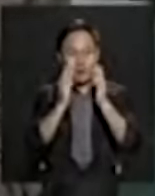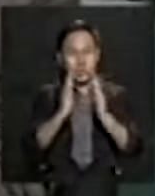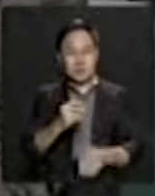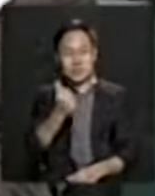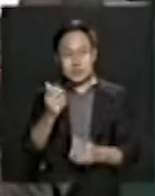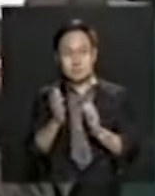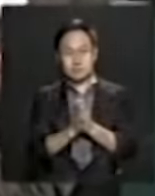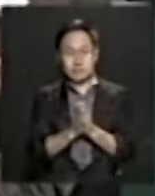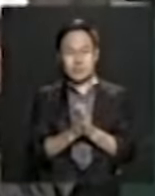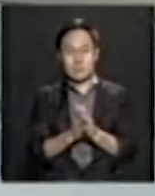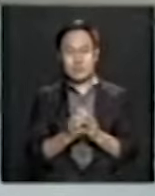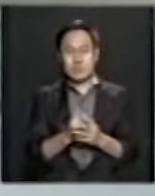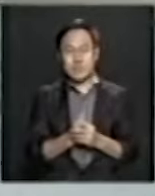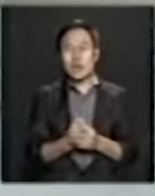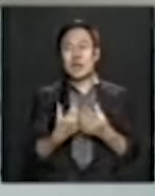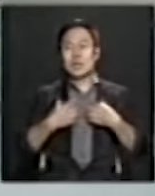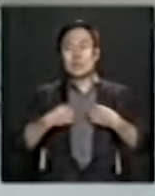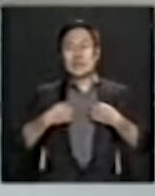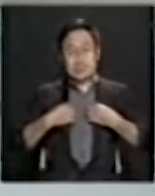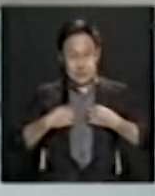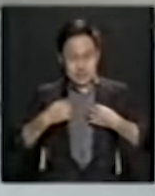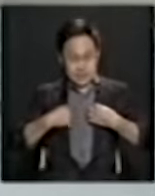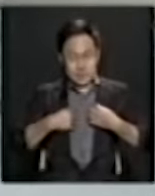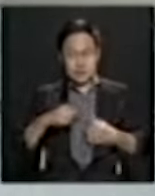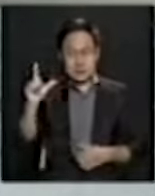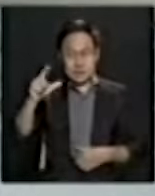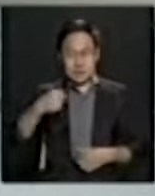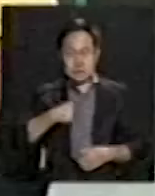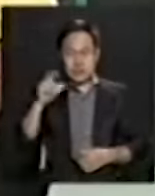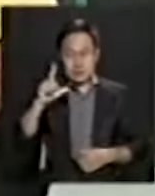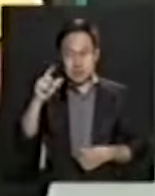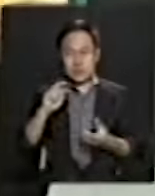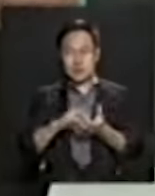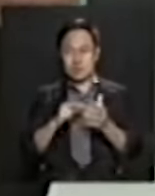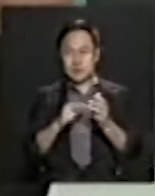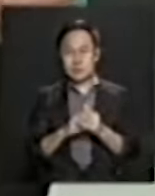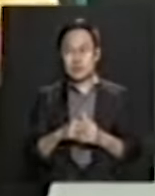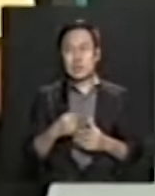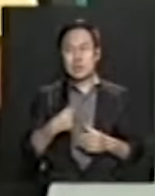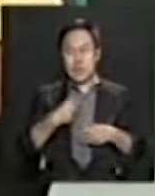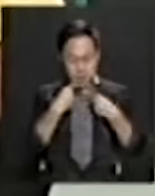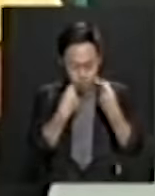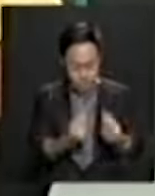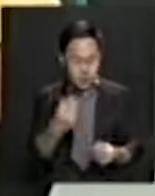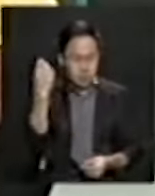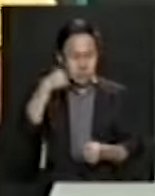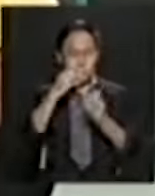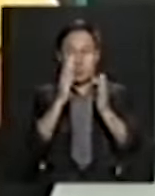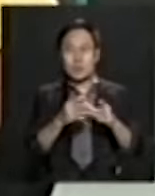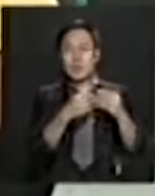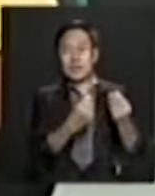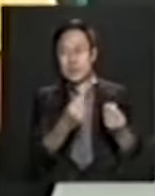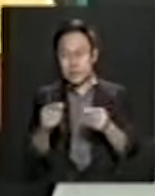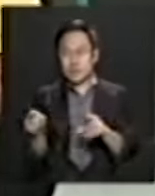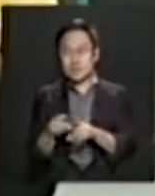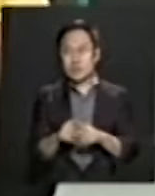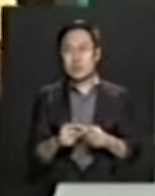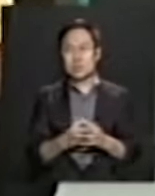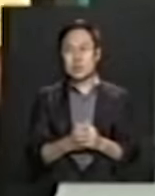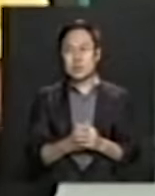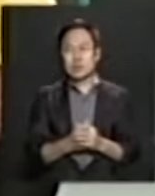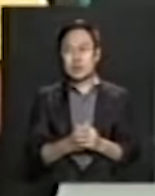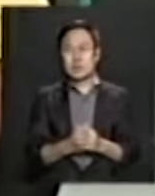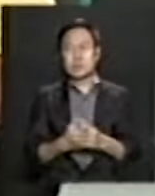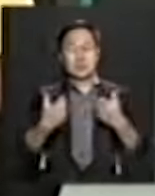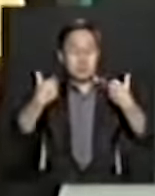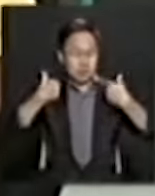งนะครับเสื้อคือที่ใส่อยู่นี่นะครับ เสื้อสวยๆแบบนี้นะครับ ที่ใส่อยู่นะครับจะได้รับทุกคนนะครับ ครับหรือจะเลือกเป็นอีกแบบแขนกุดได้ แขนกุดก็